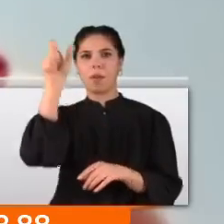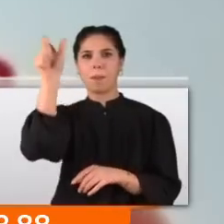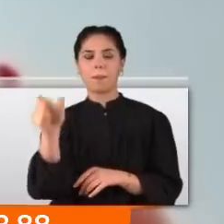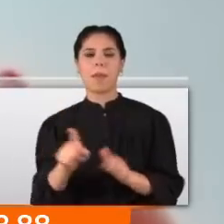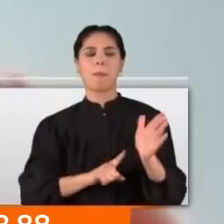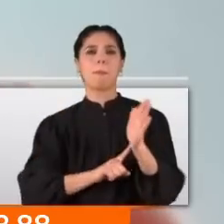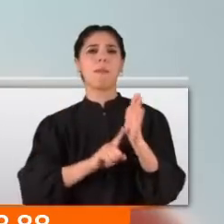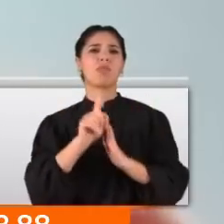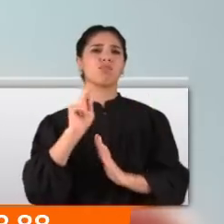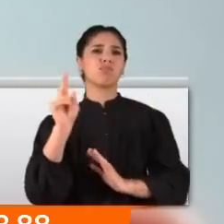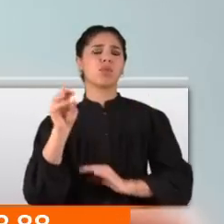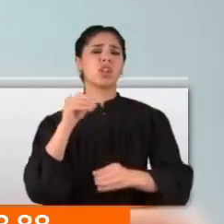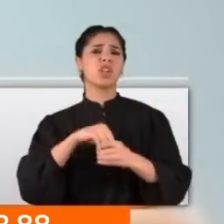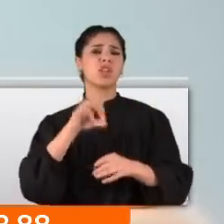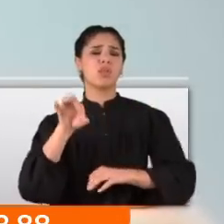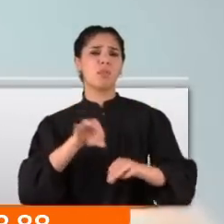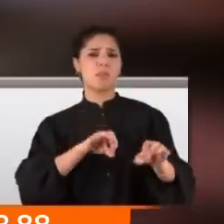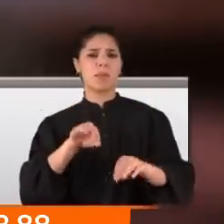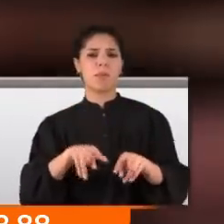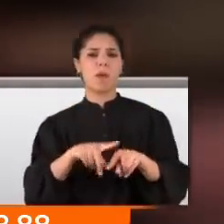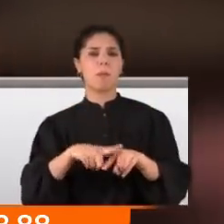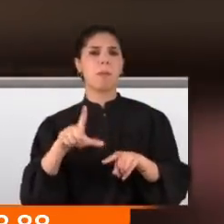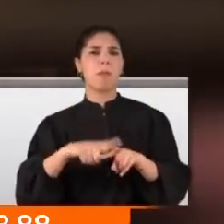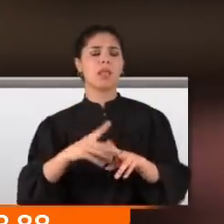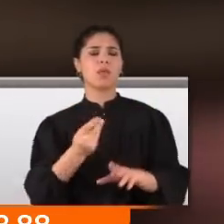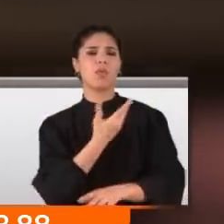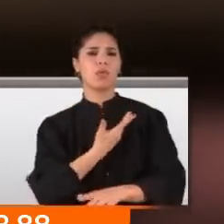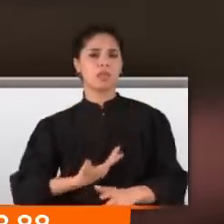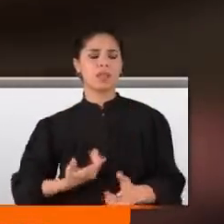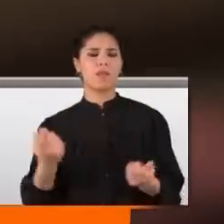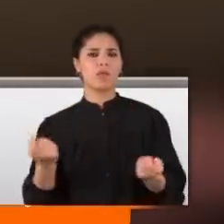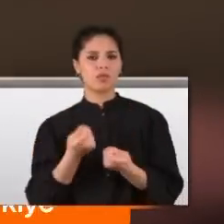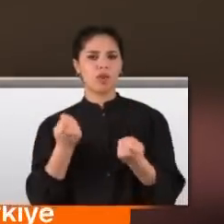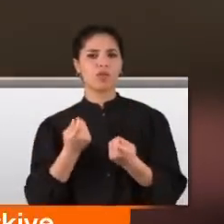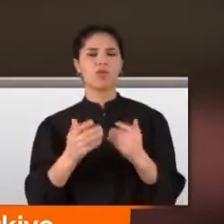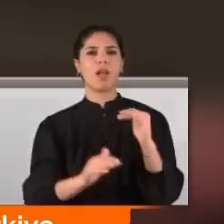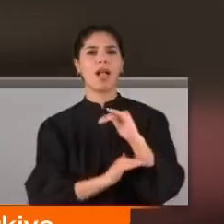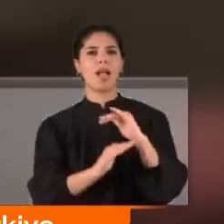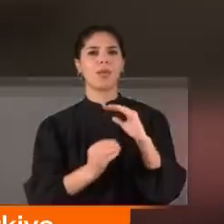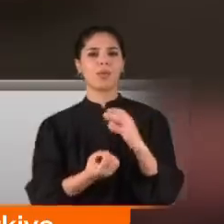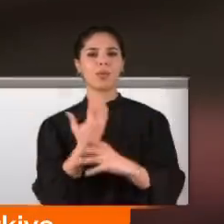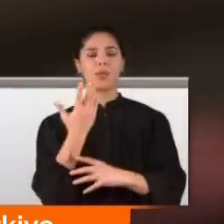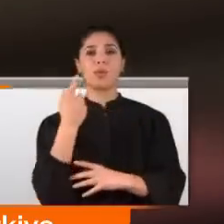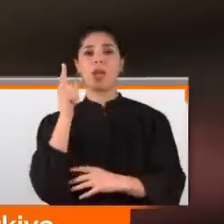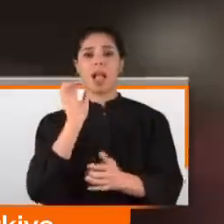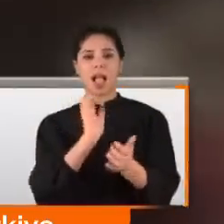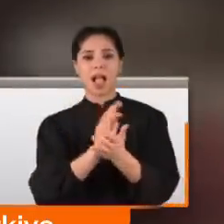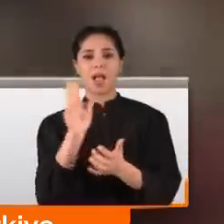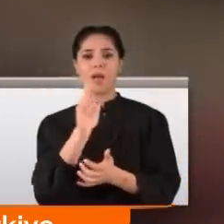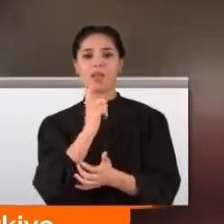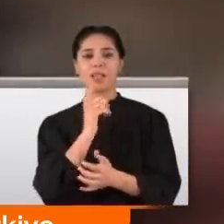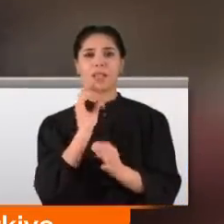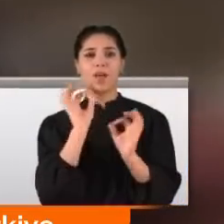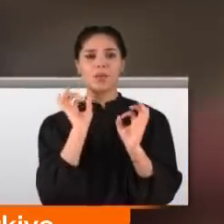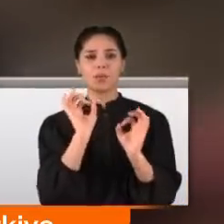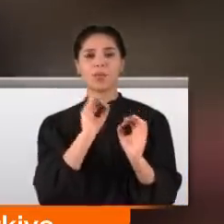bir iç mimardı. Çok sevdiği Malta'da çalışıyor, kendisine orada bir hayat kurmuştu. Ailesi 30. yaşını kutlarken onun